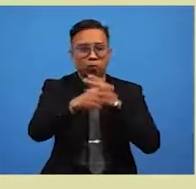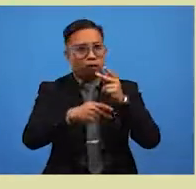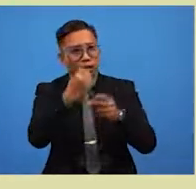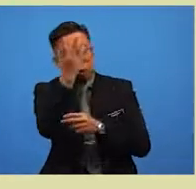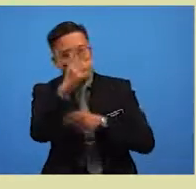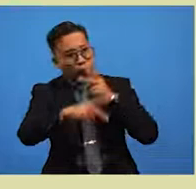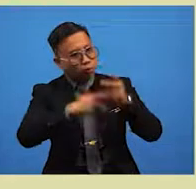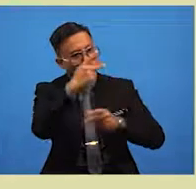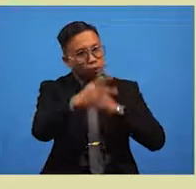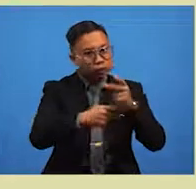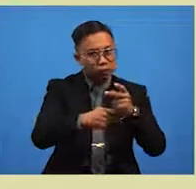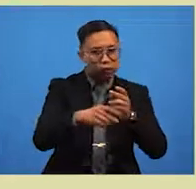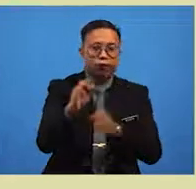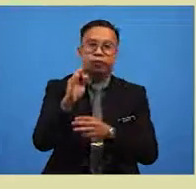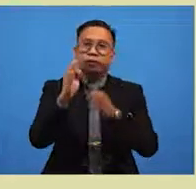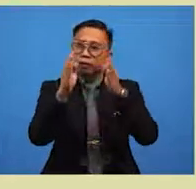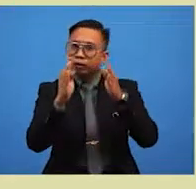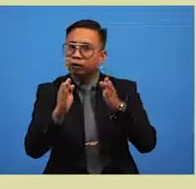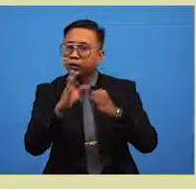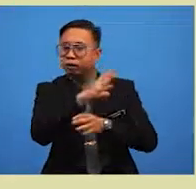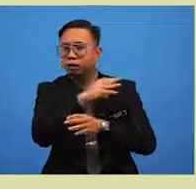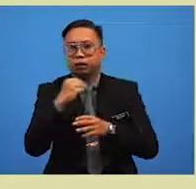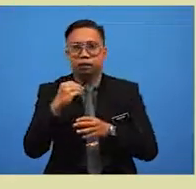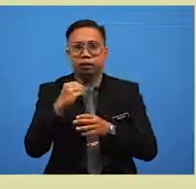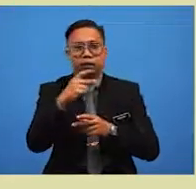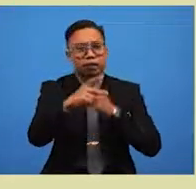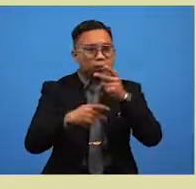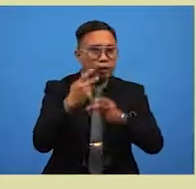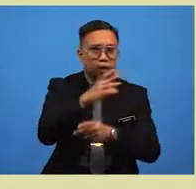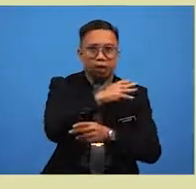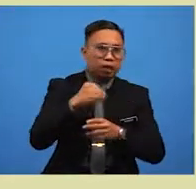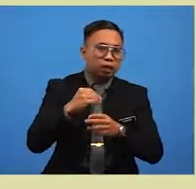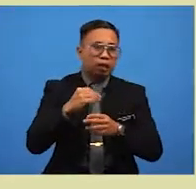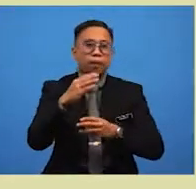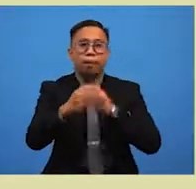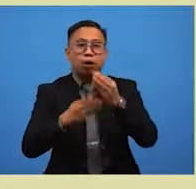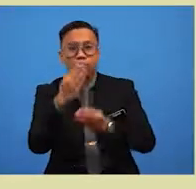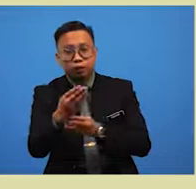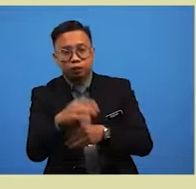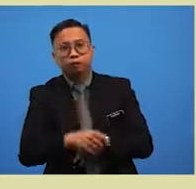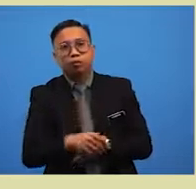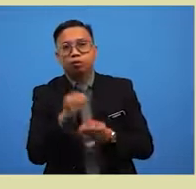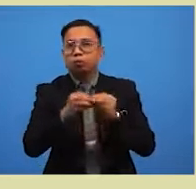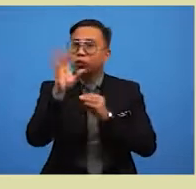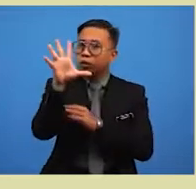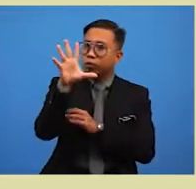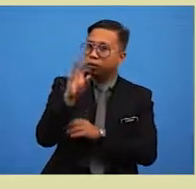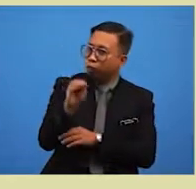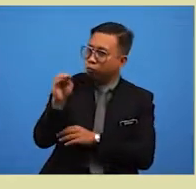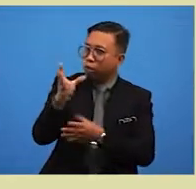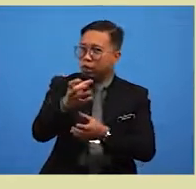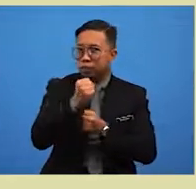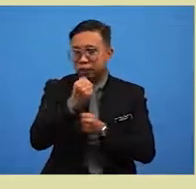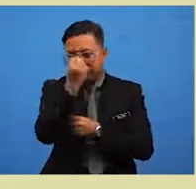proses luluh hawa fizikal, luluh hawa kimia, luluh hawa biologi dengan betul. Nombor lima, murid-murid dapat